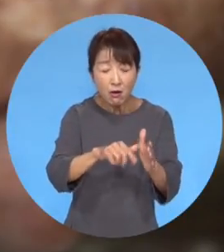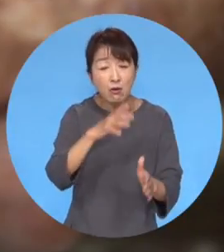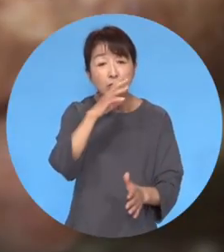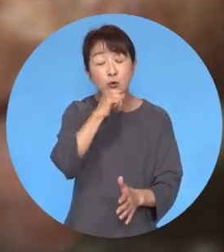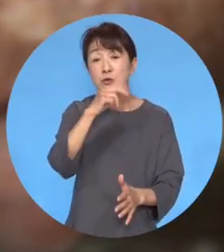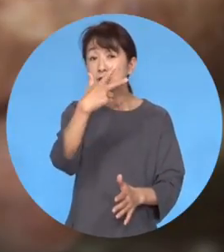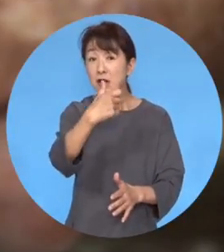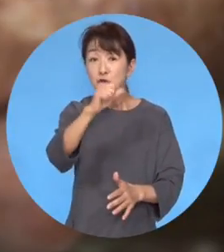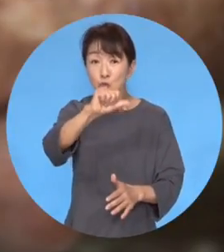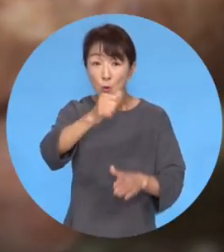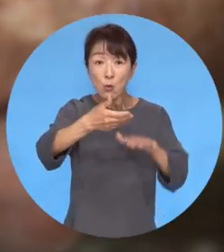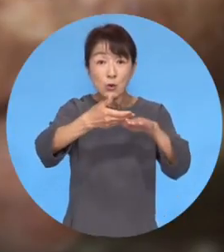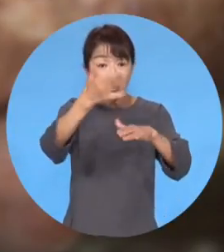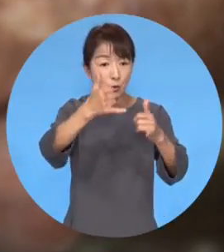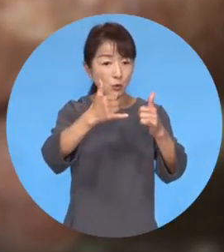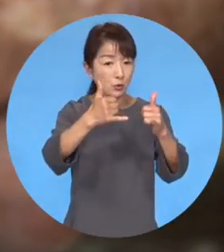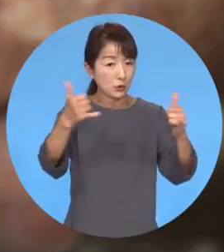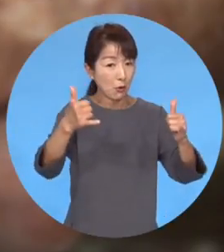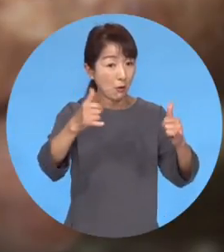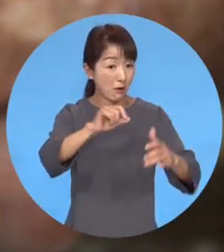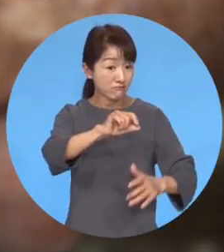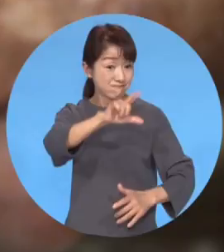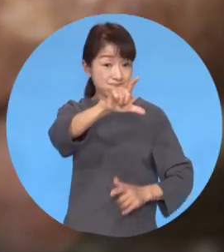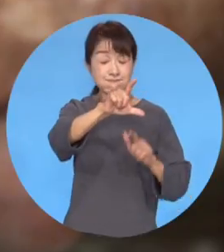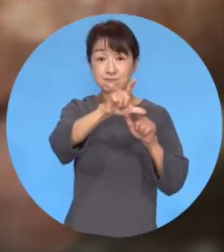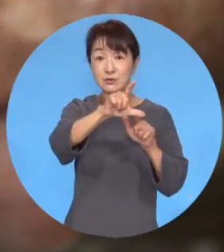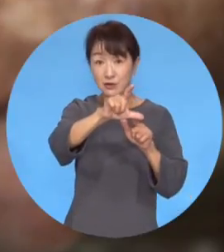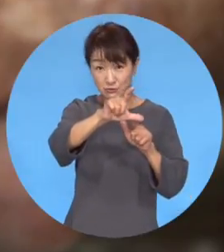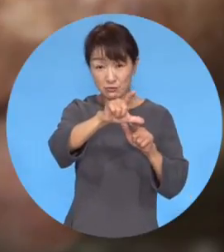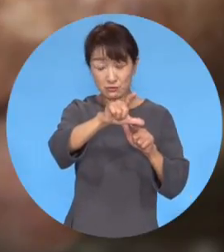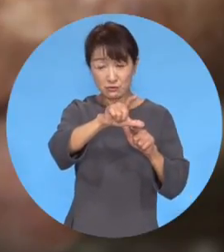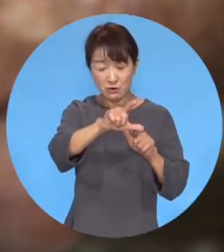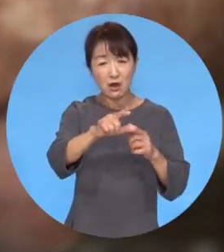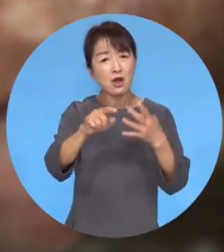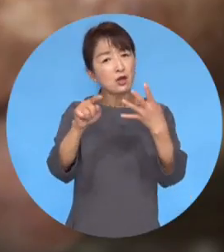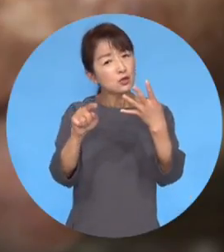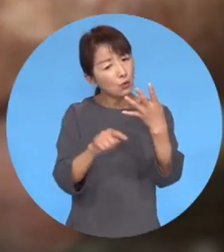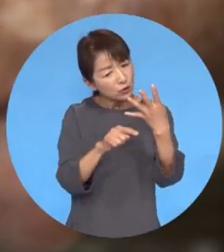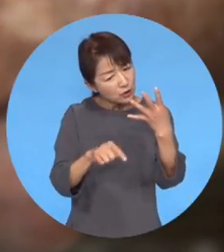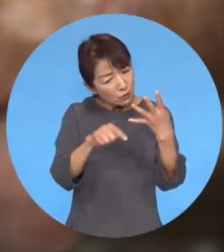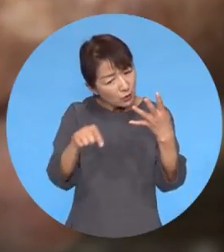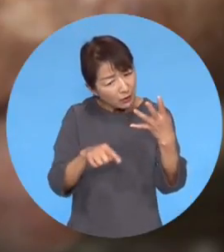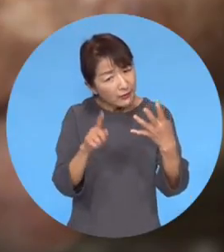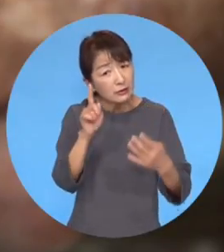り、国民の4人に1人が75歳以上となります。